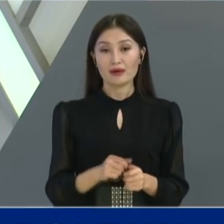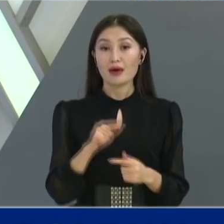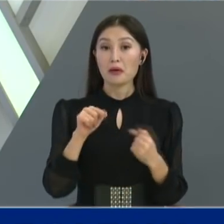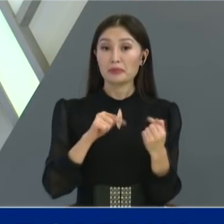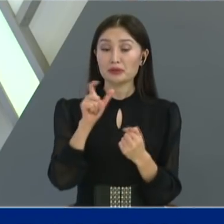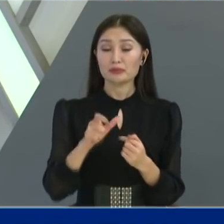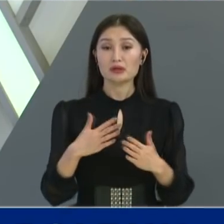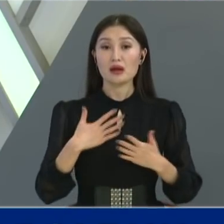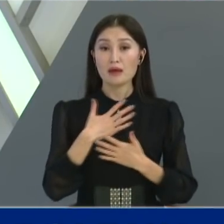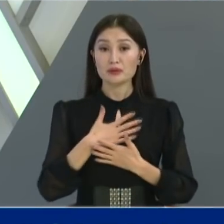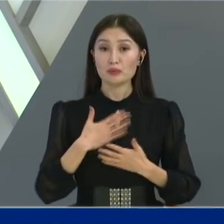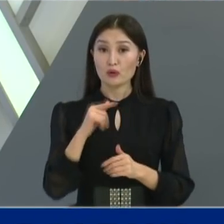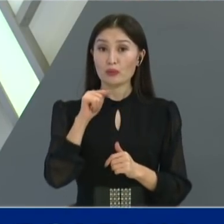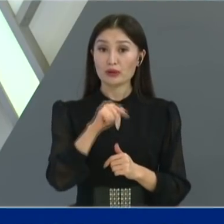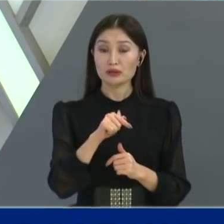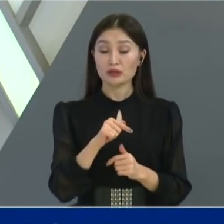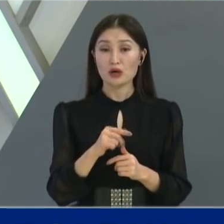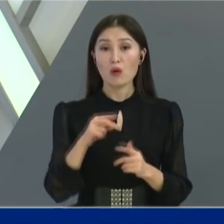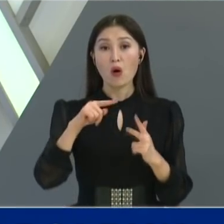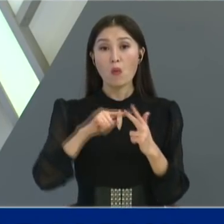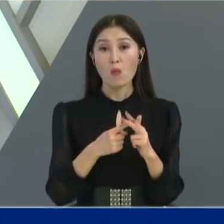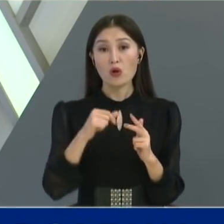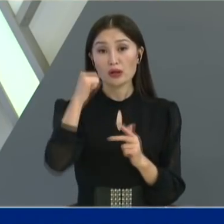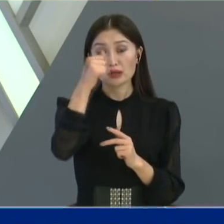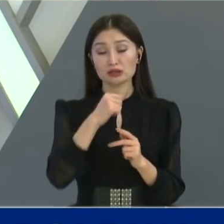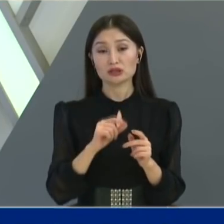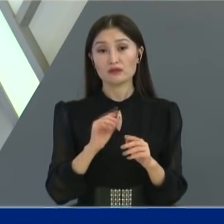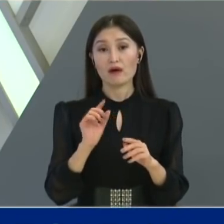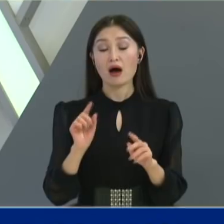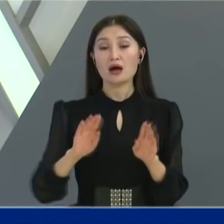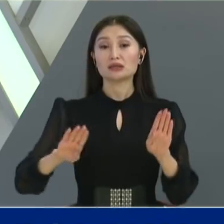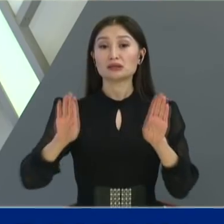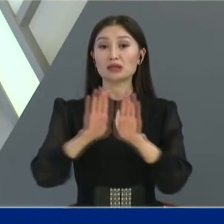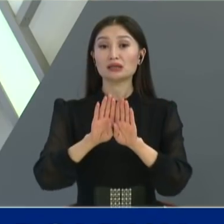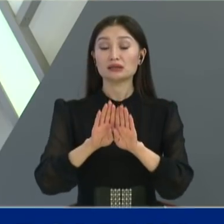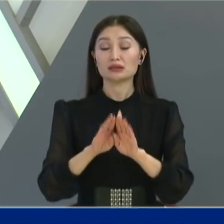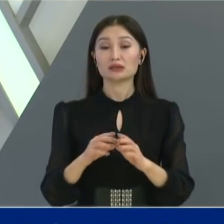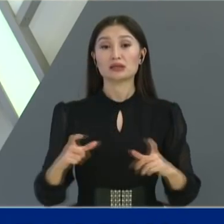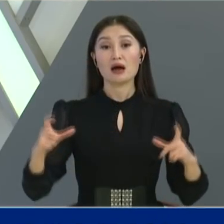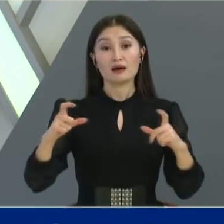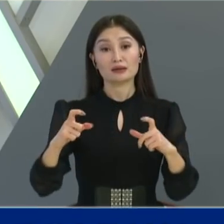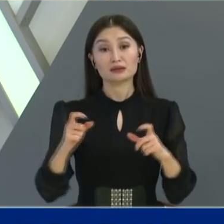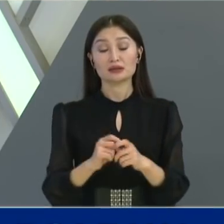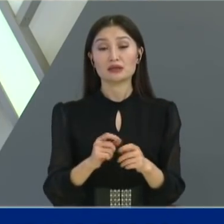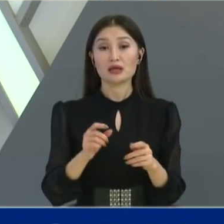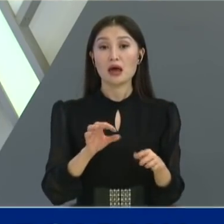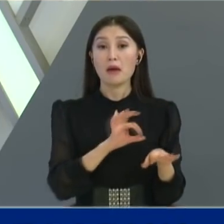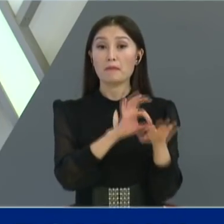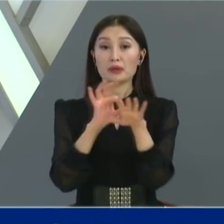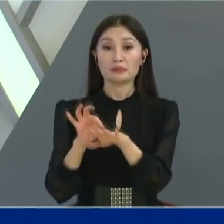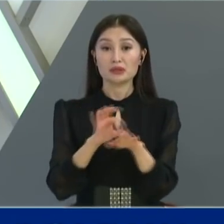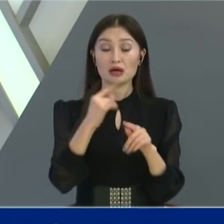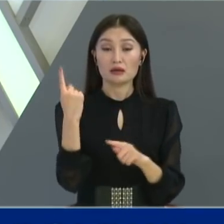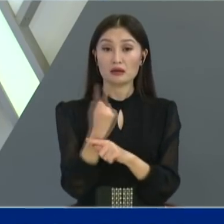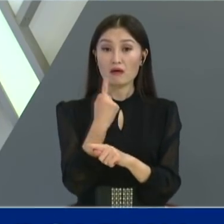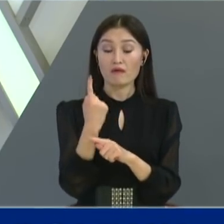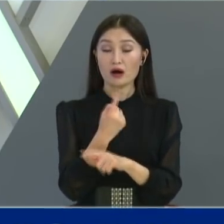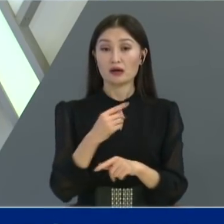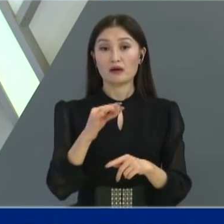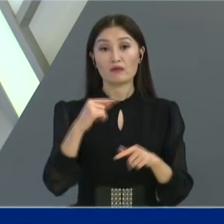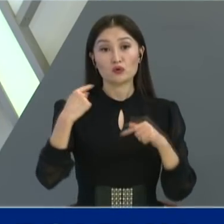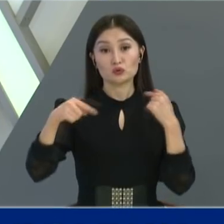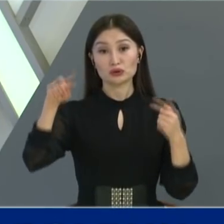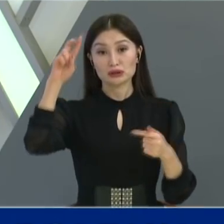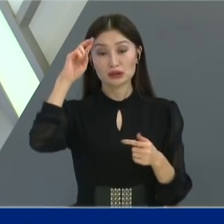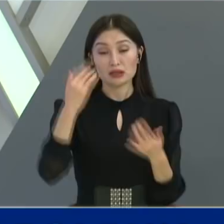и так обеспокоены тем, что шлейф полугодичного закрытия в той или иной степени ограничит перемещение товаров и услуг в другие страны. Так еще и в